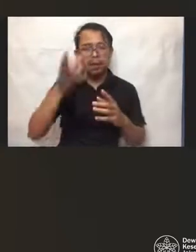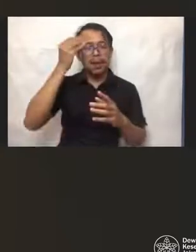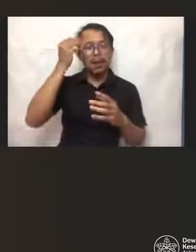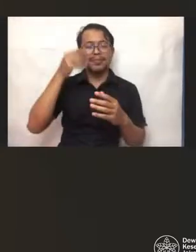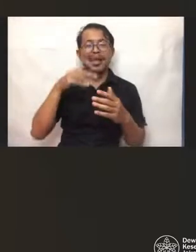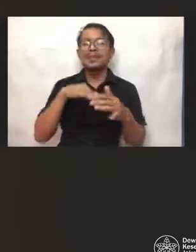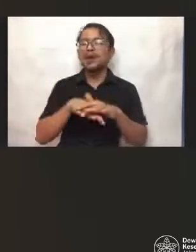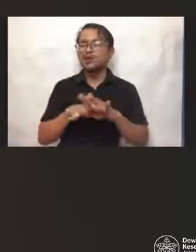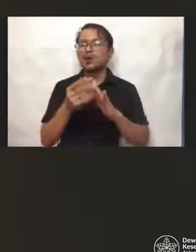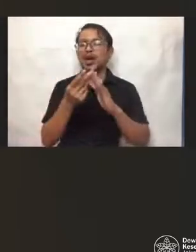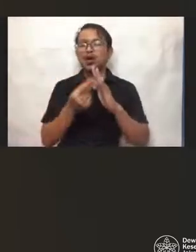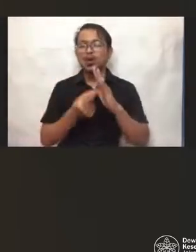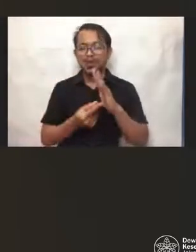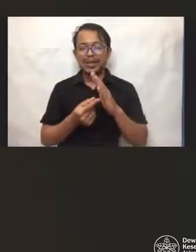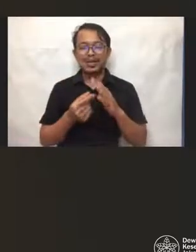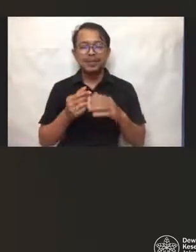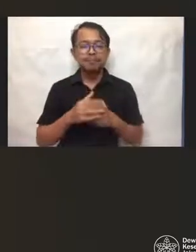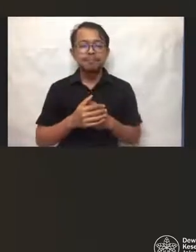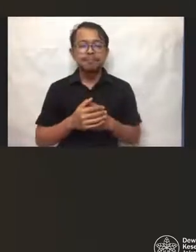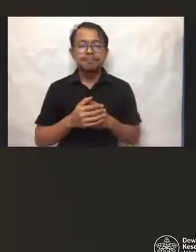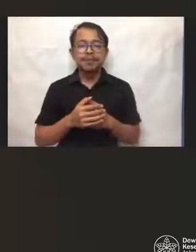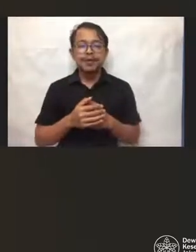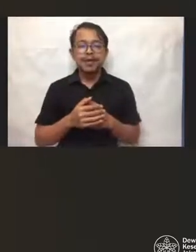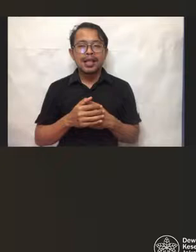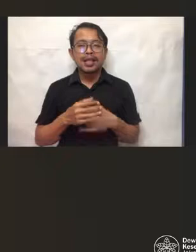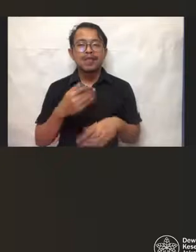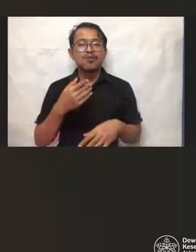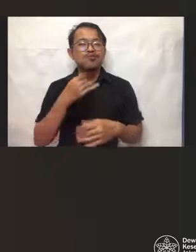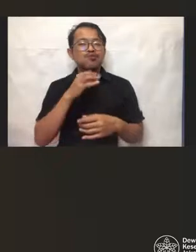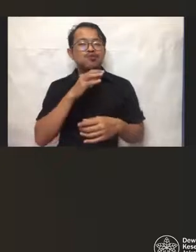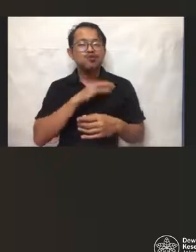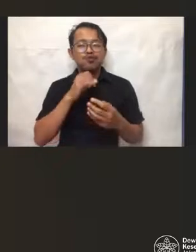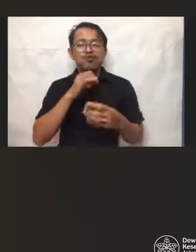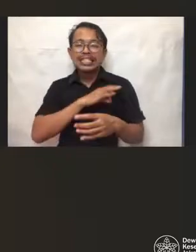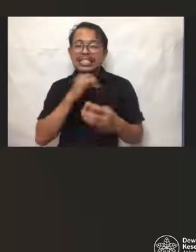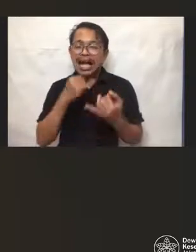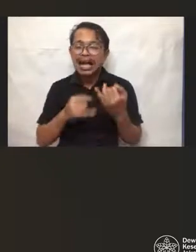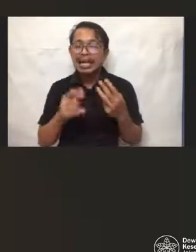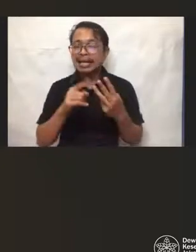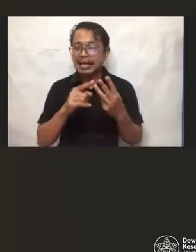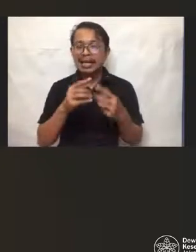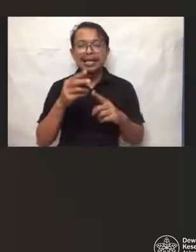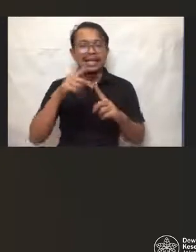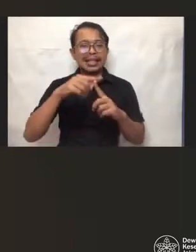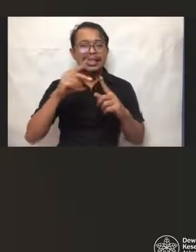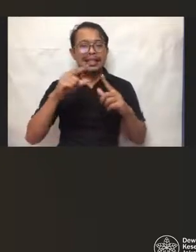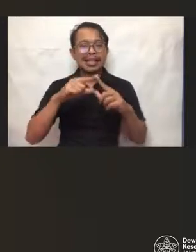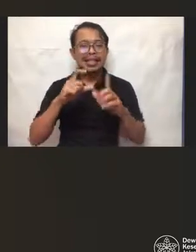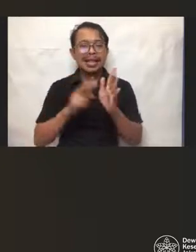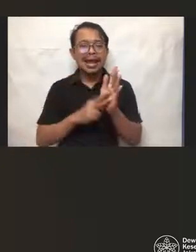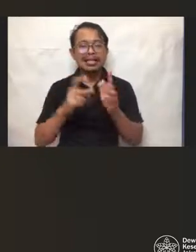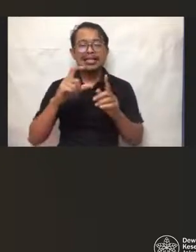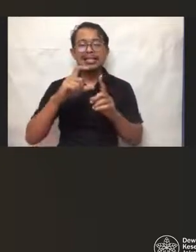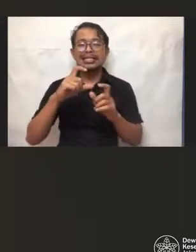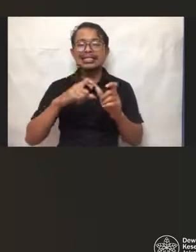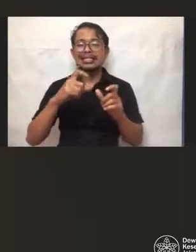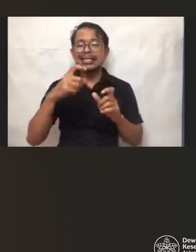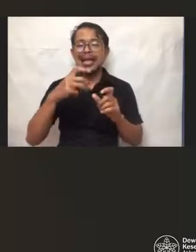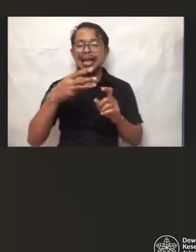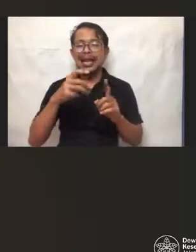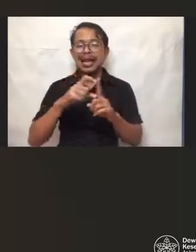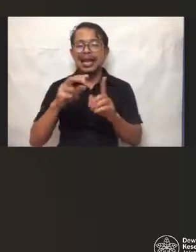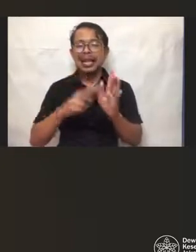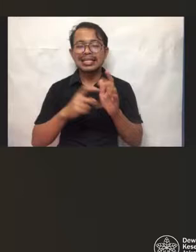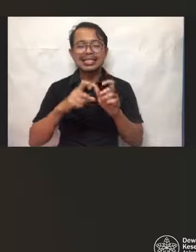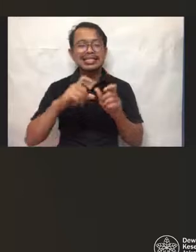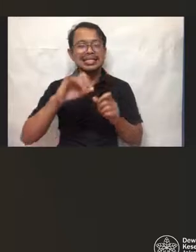ekonomi. Terakhir adalah fungsi transendensi. Karena itu fungsi-fungsi seperti yang dinyatakan banyak di dalam bukunya Kuncoro Ningrat itu, bahwa